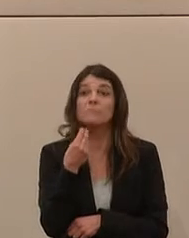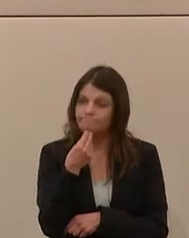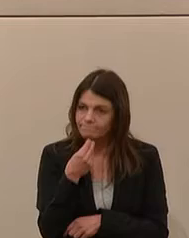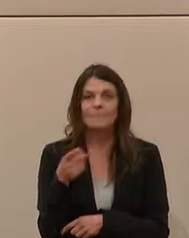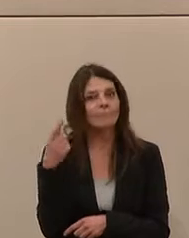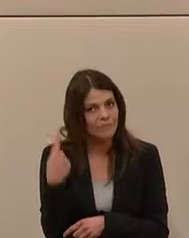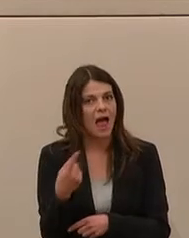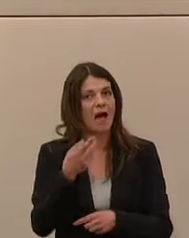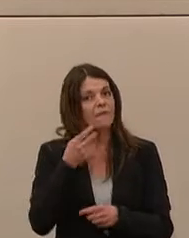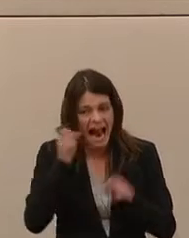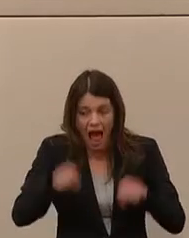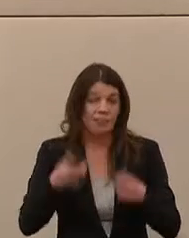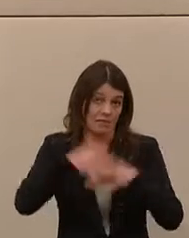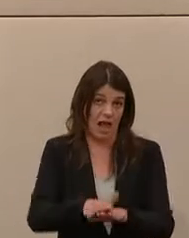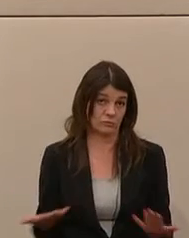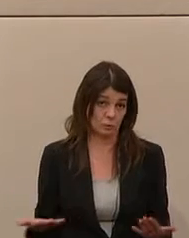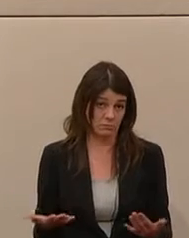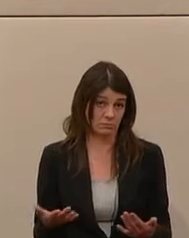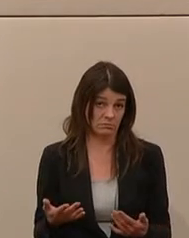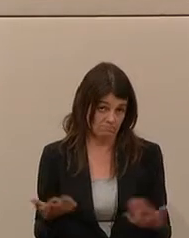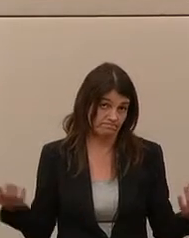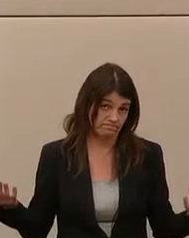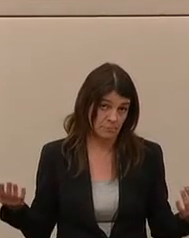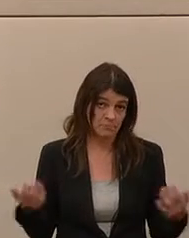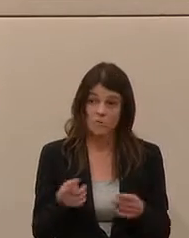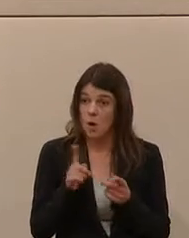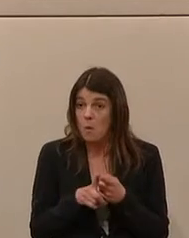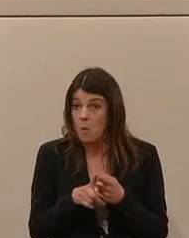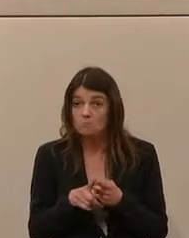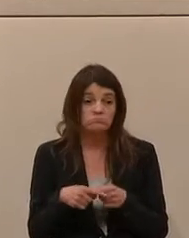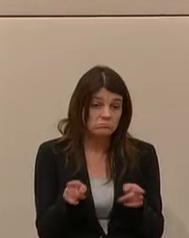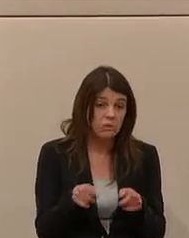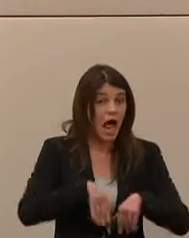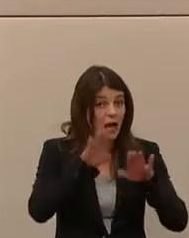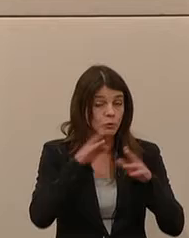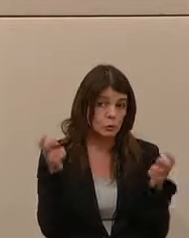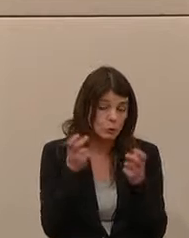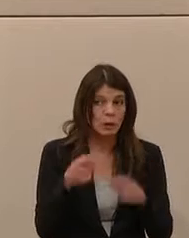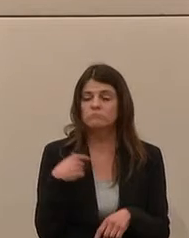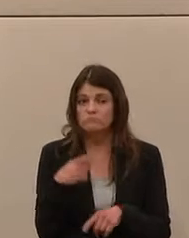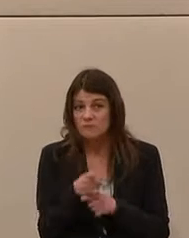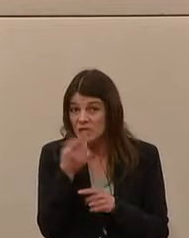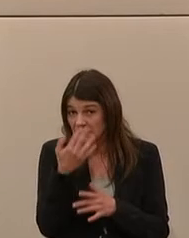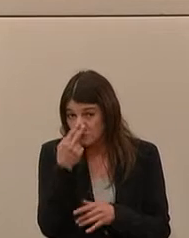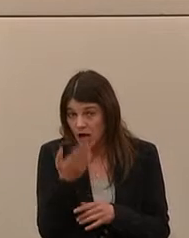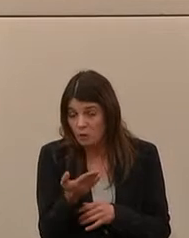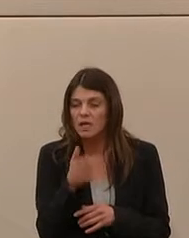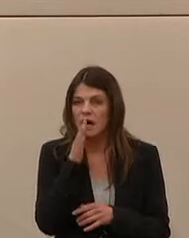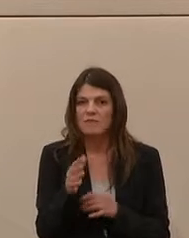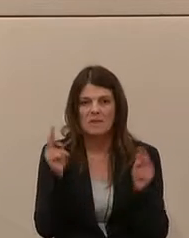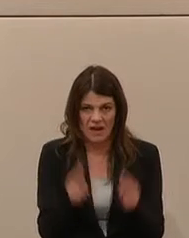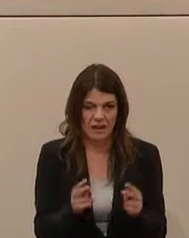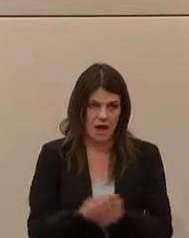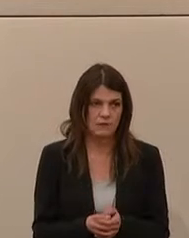überhaupt Integrationspotenzial. Und was die Anzahl der Asylsuchenden betrifft, wir wissen, die wird sinken.